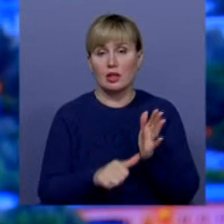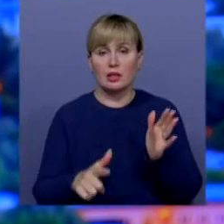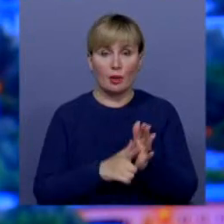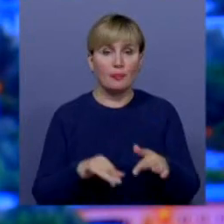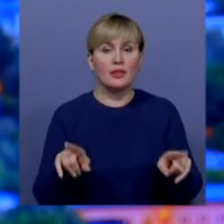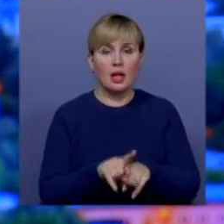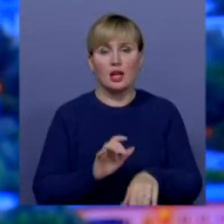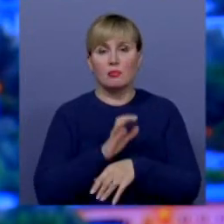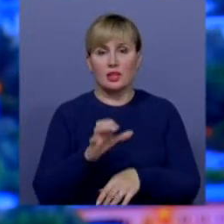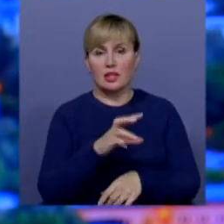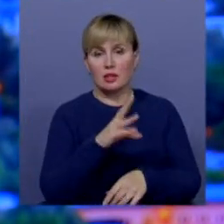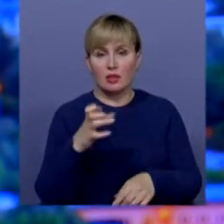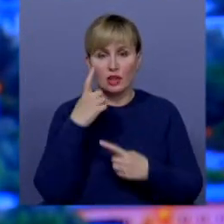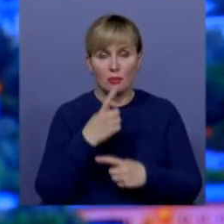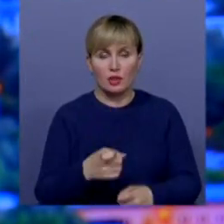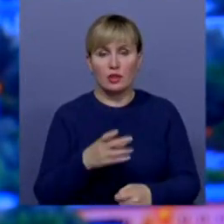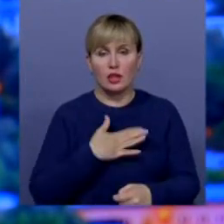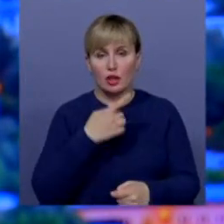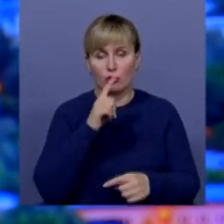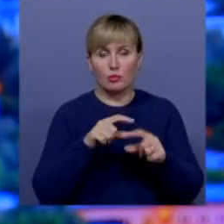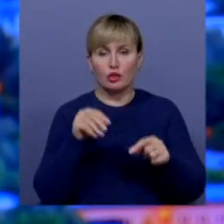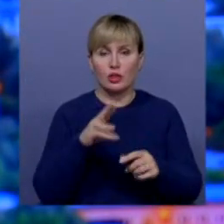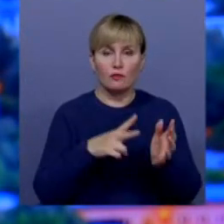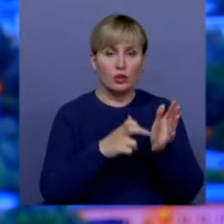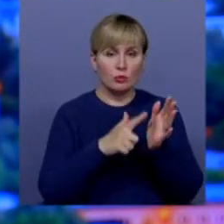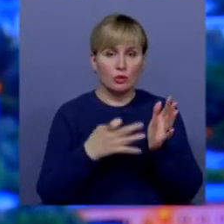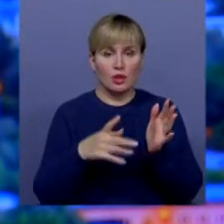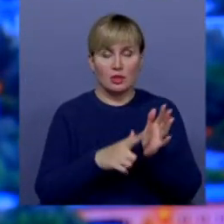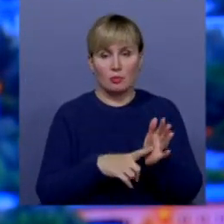266-39-67, а также отправлять смс-сообщение на наш WhatsApp